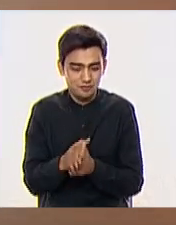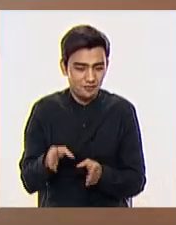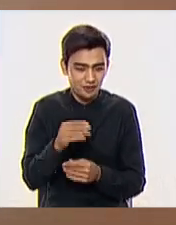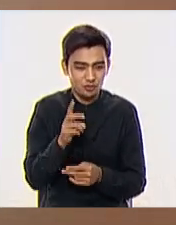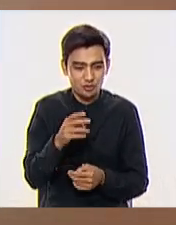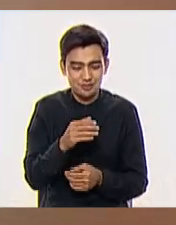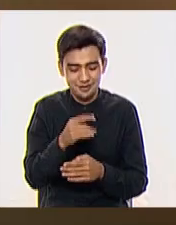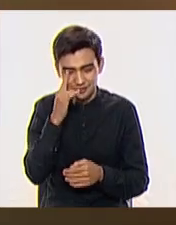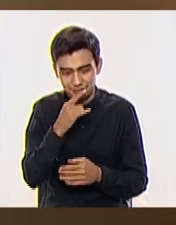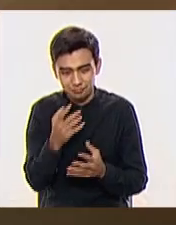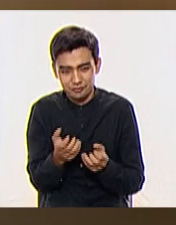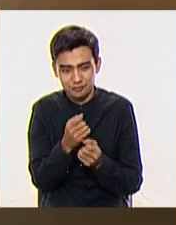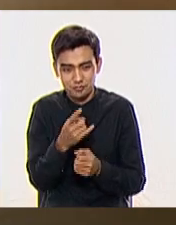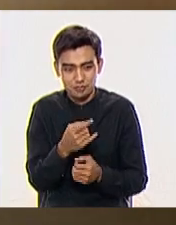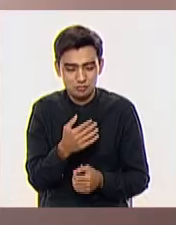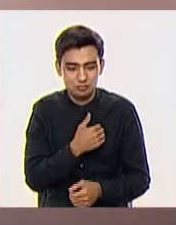казахстанцев спасти ребенка.